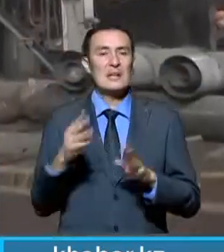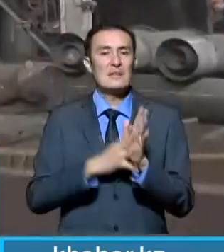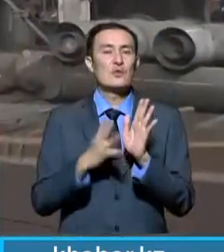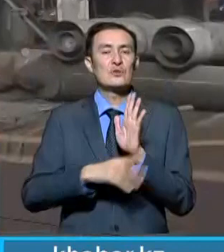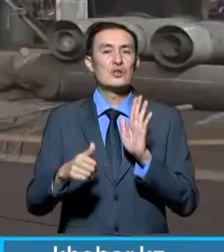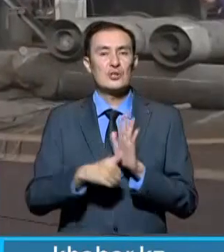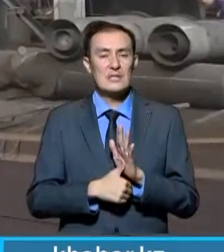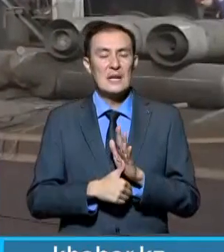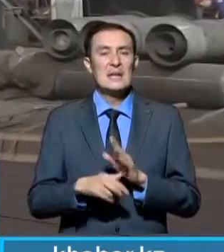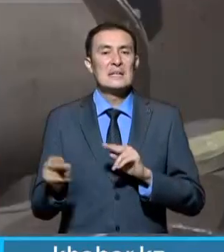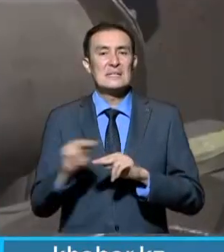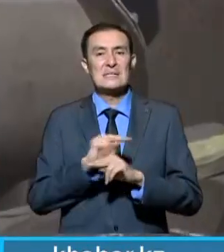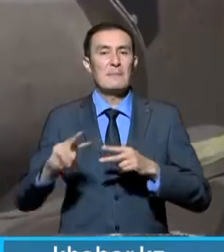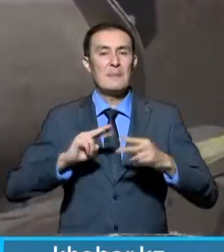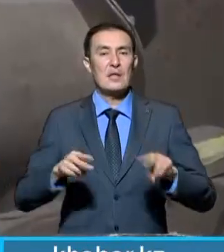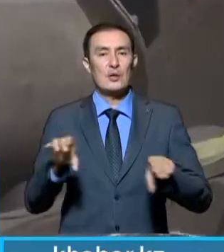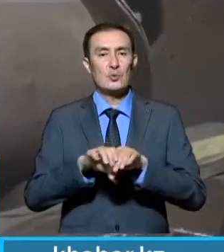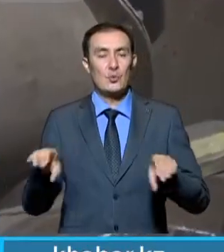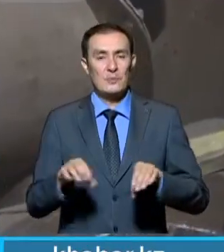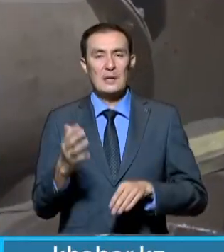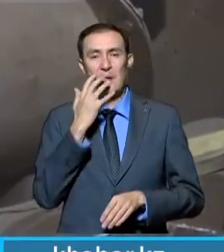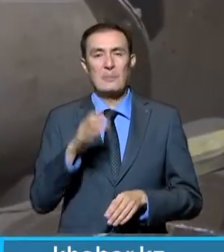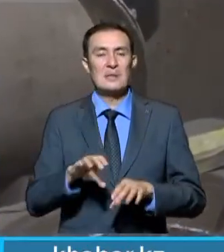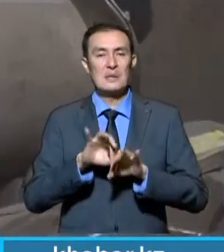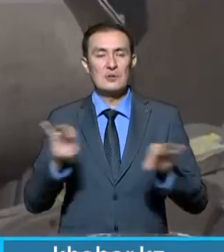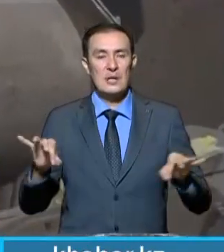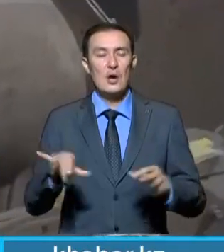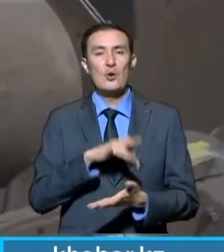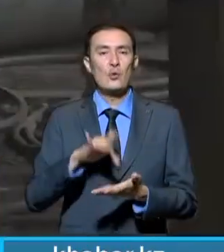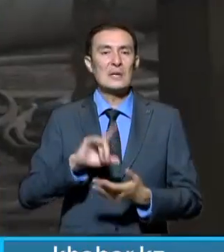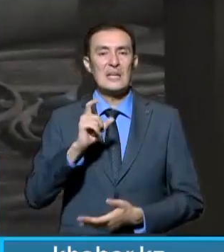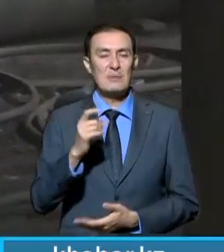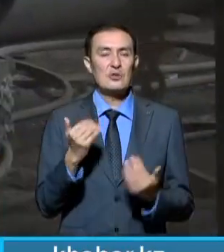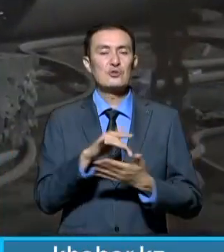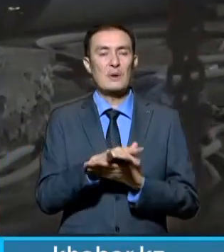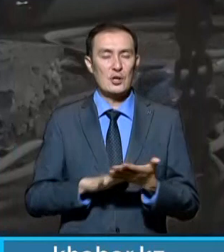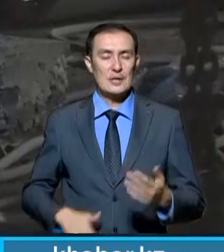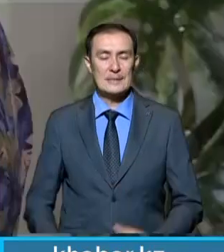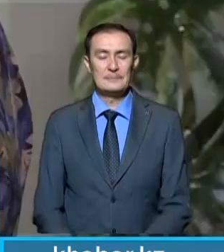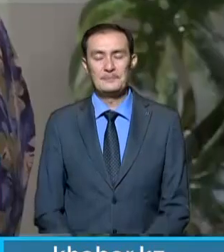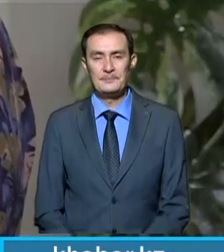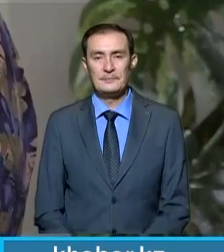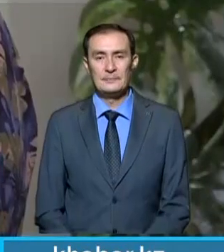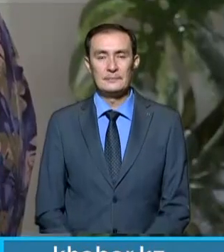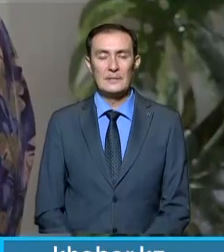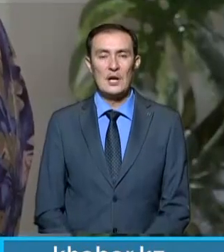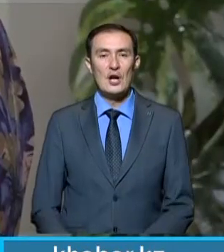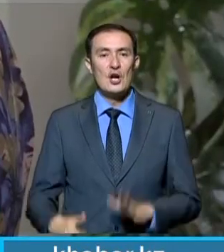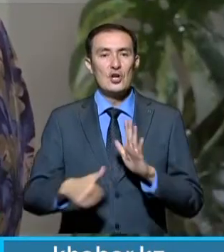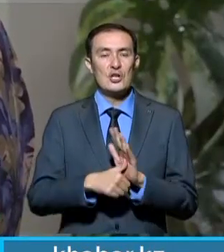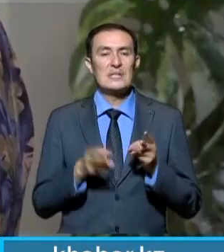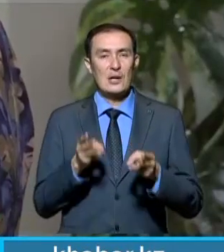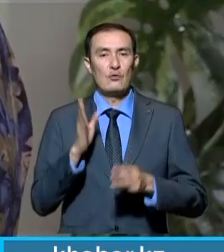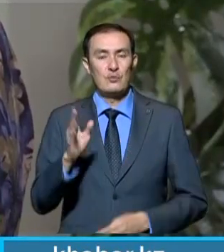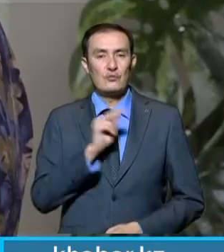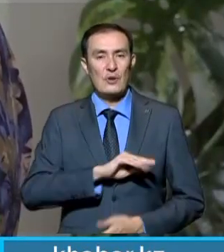96 замена труб на системе теплоснабжения Экибастуза продолжается шесть котов будет в рабочем